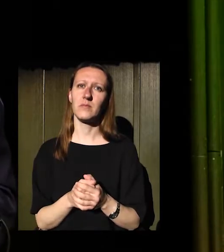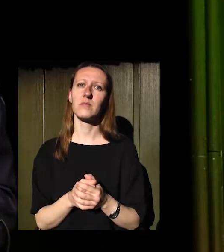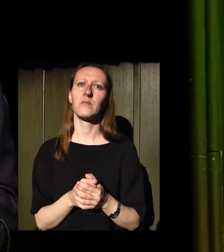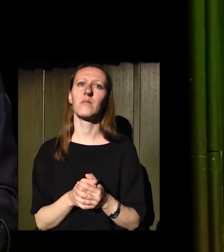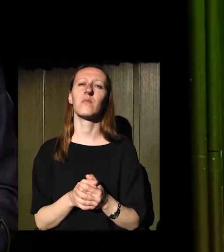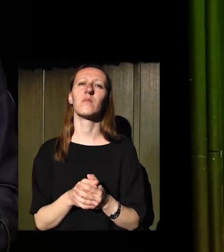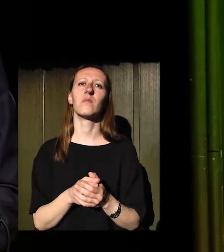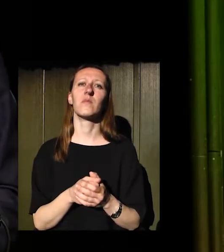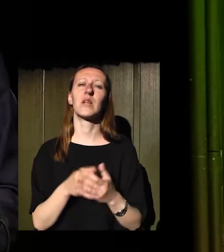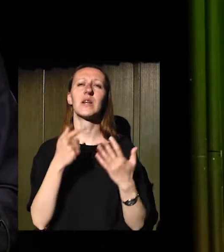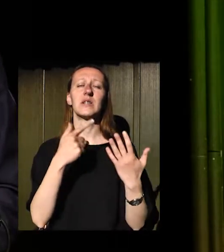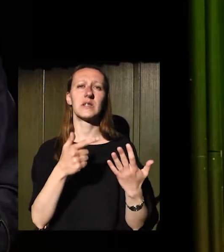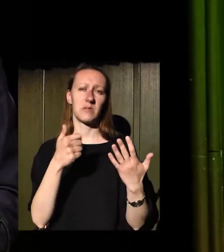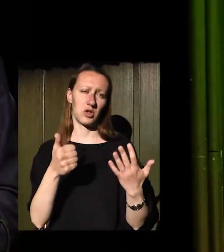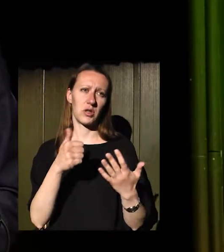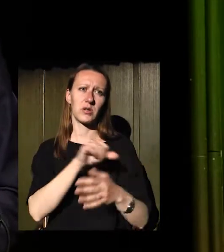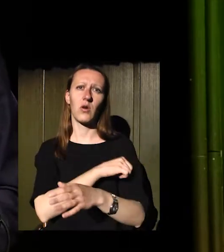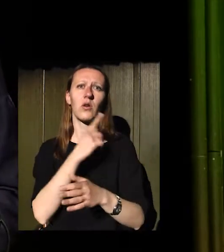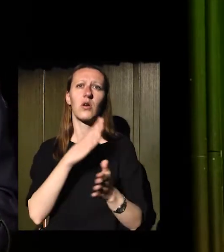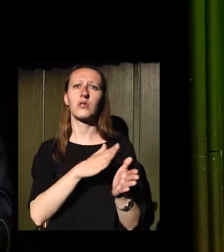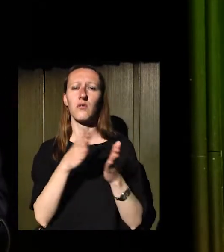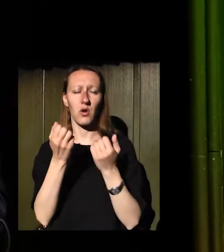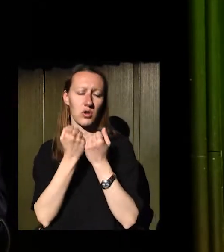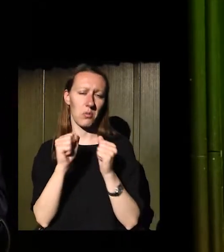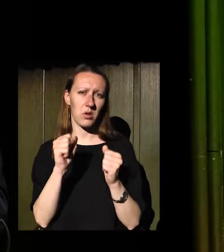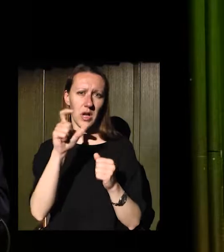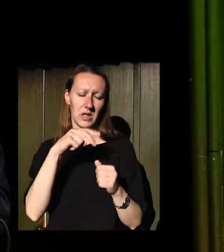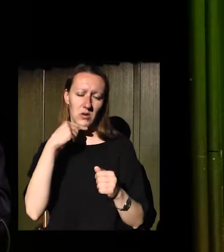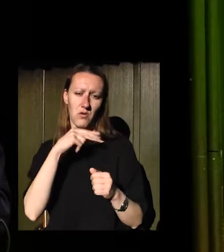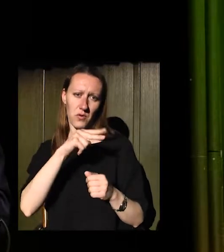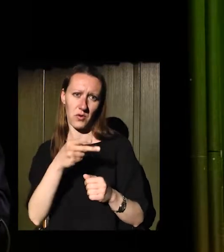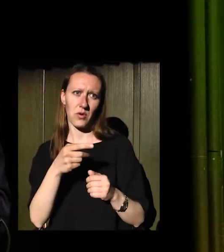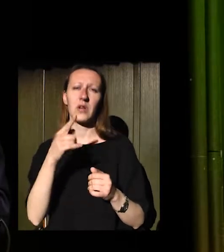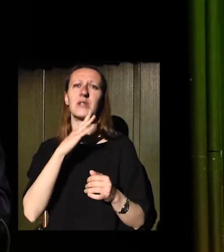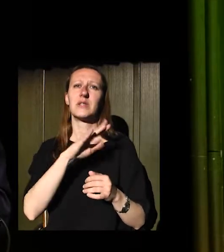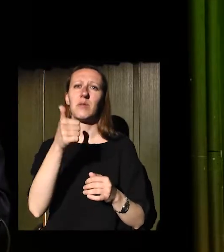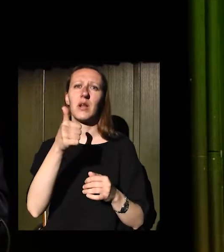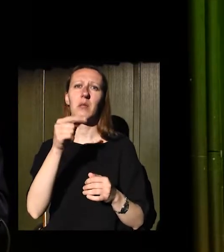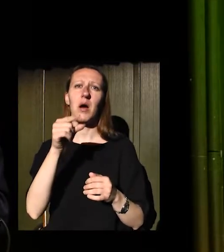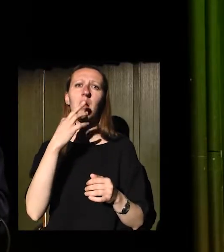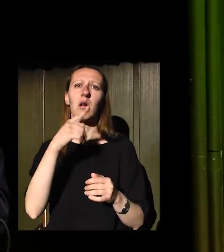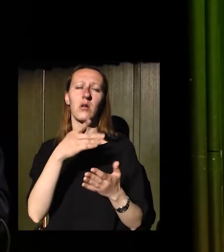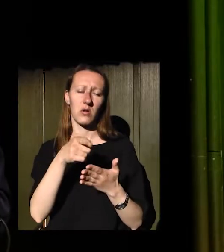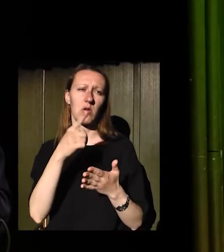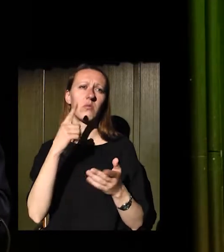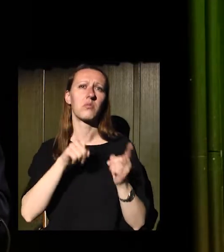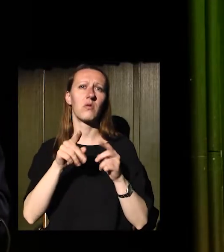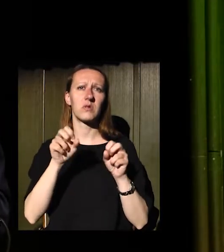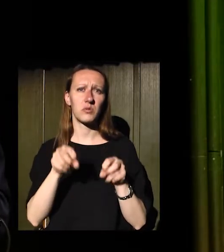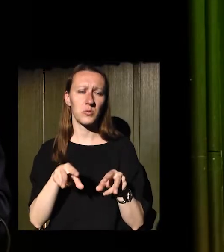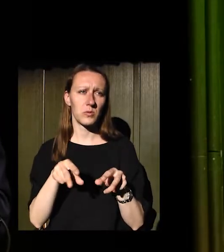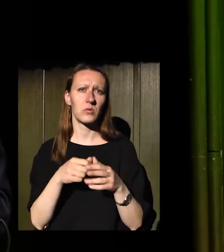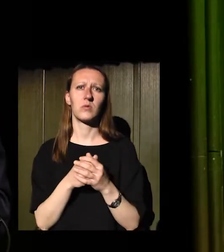I 76 anni di storia che ci separano dal giorno della liberazione della città di Pola sono solo un soffio nel contesto della storia di